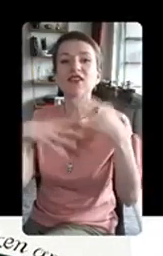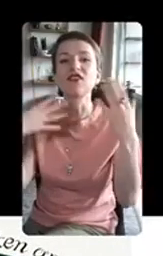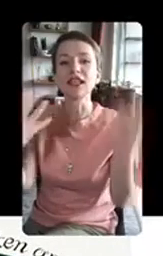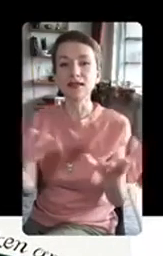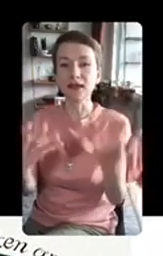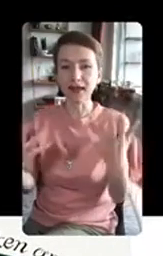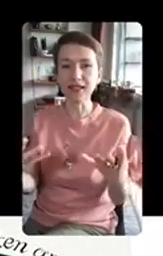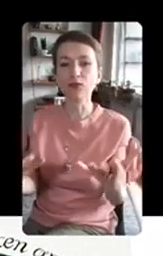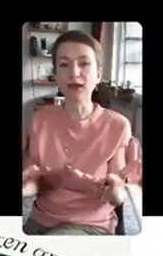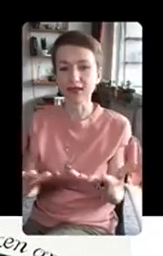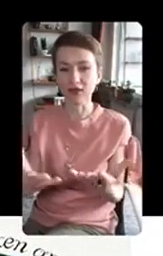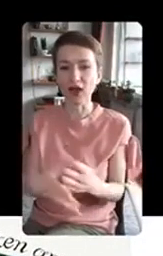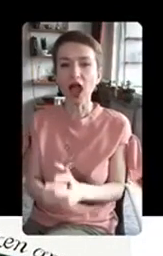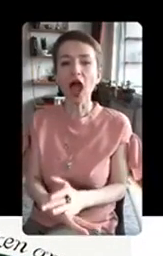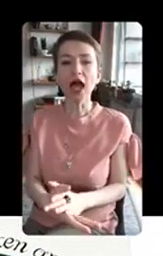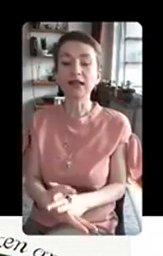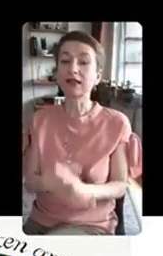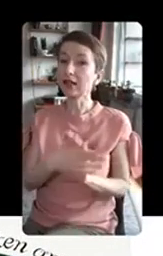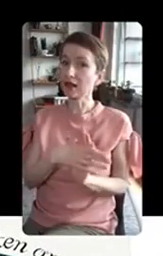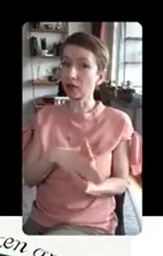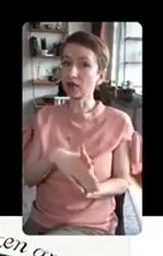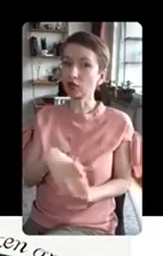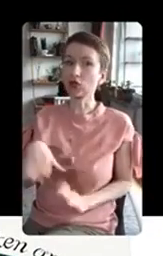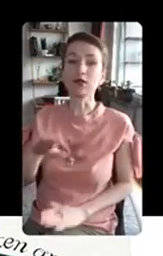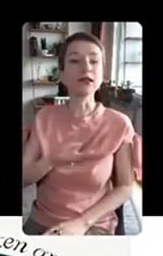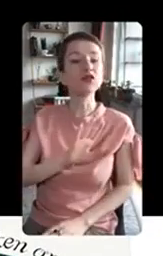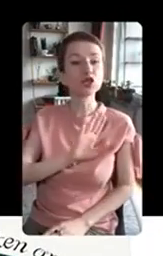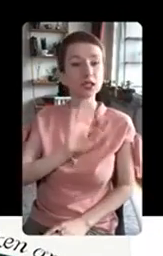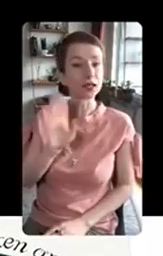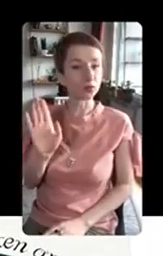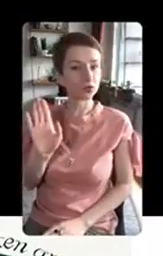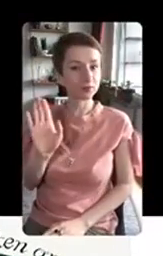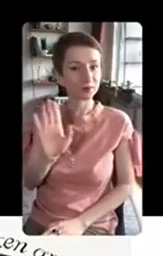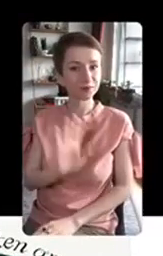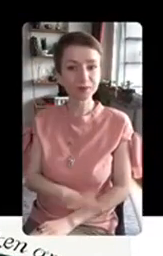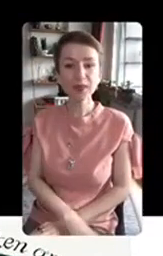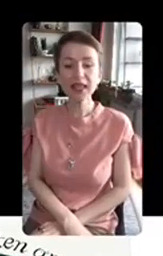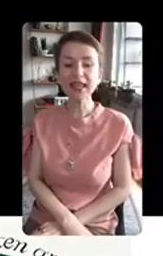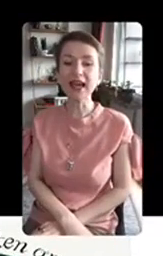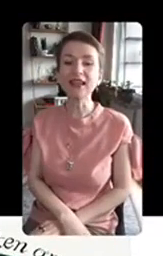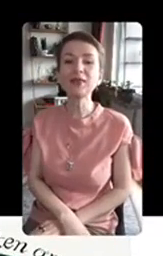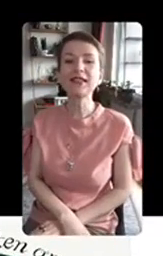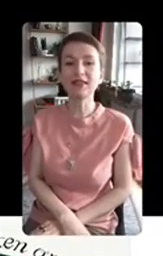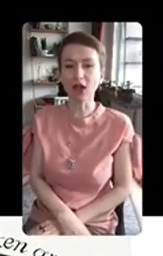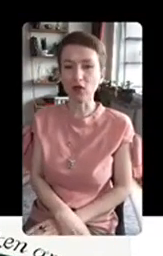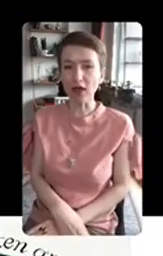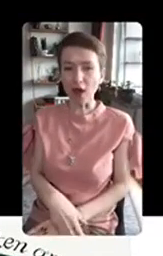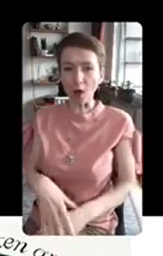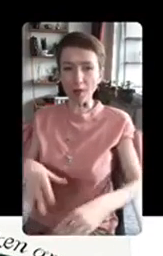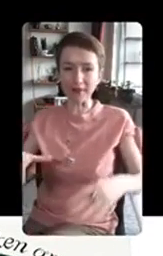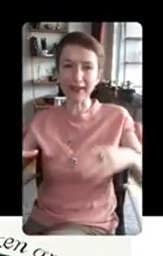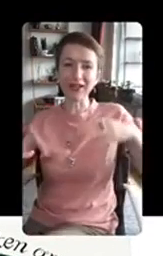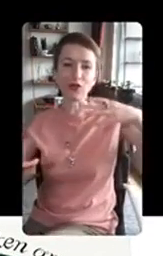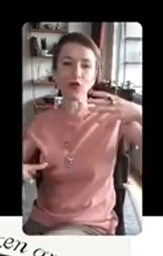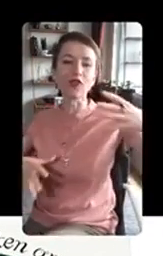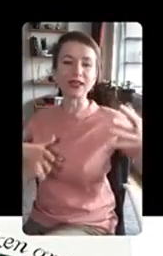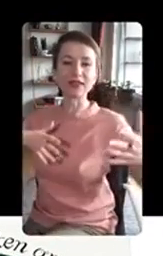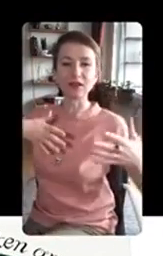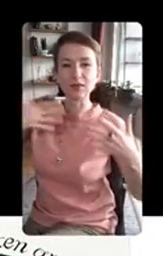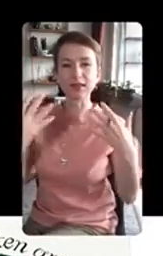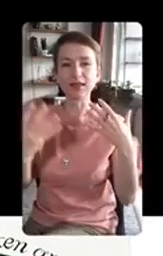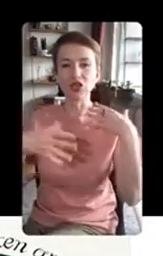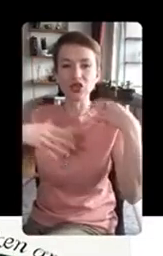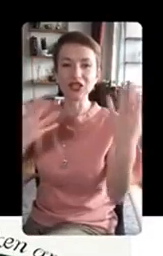феминистическое заявление Эльзы Бесков. Это три дамы, которые не вышли замуж. И они представляют модель